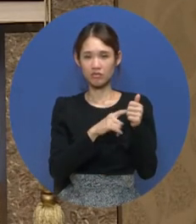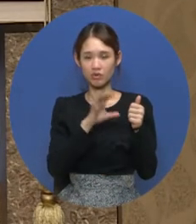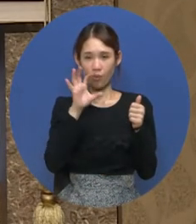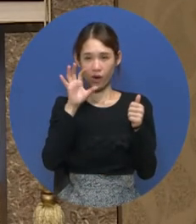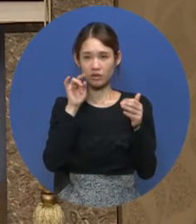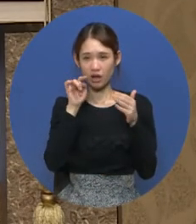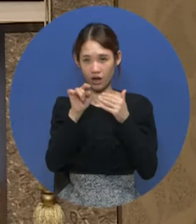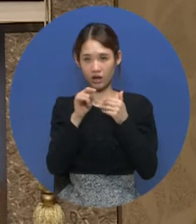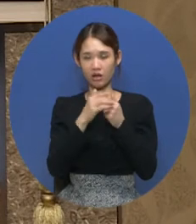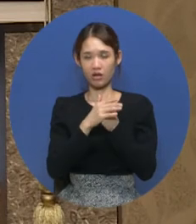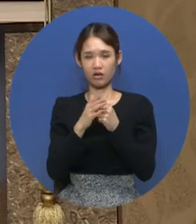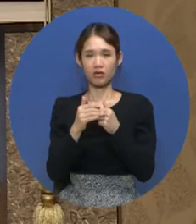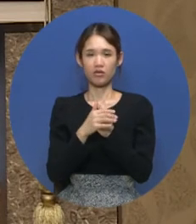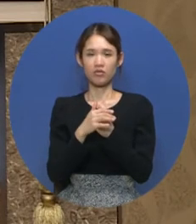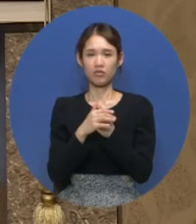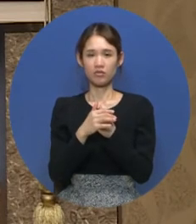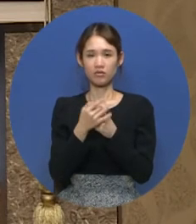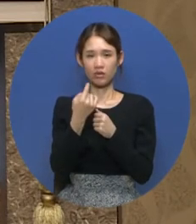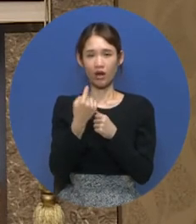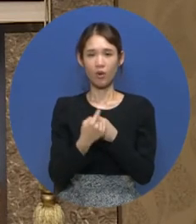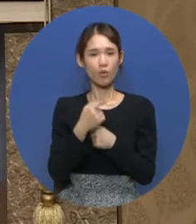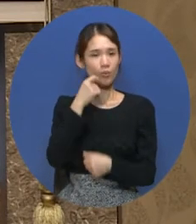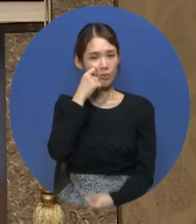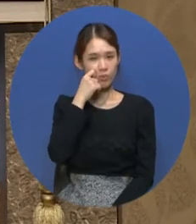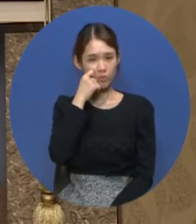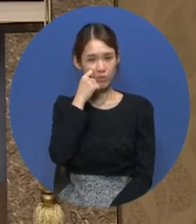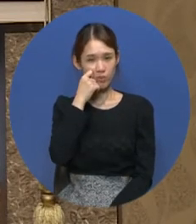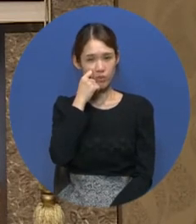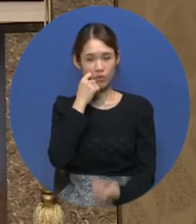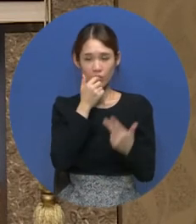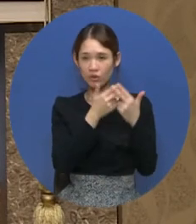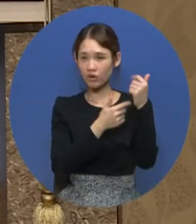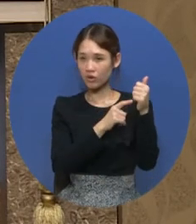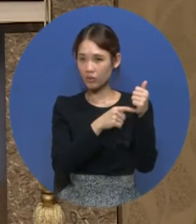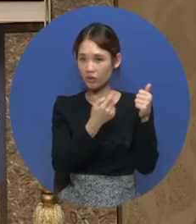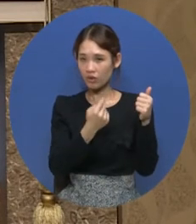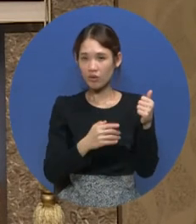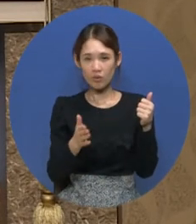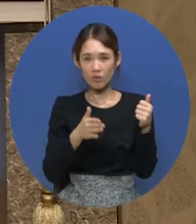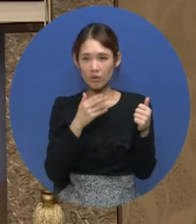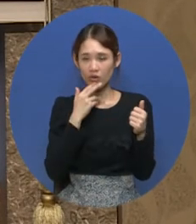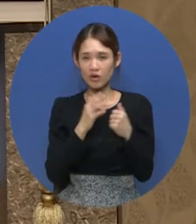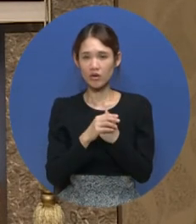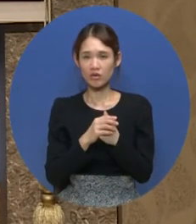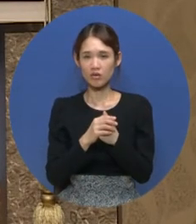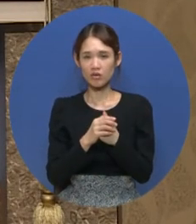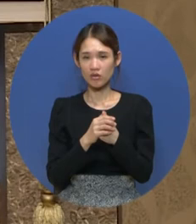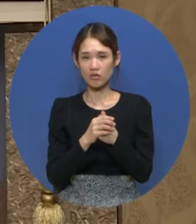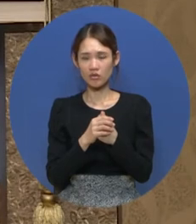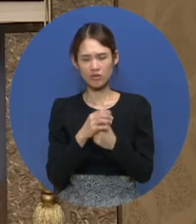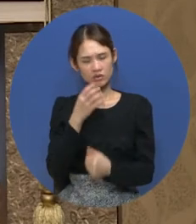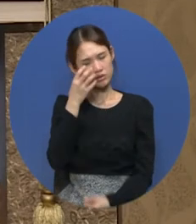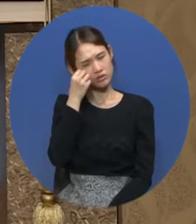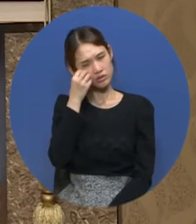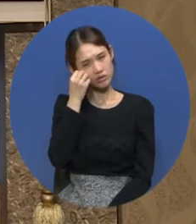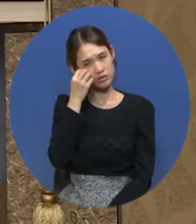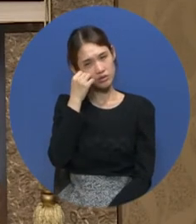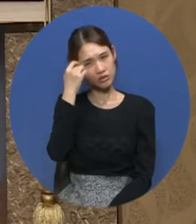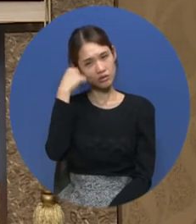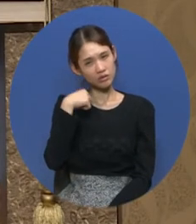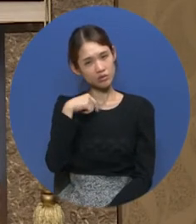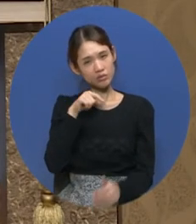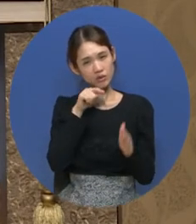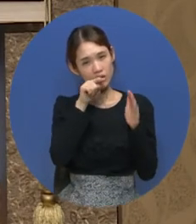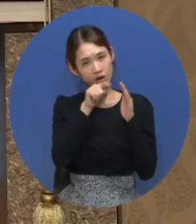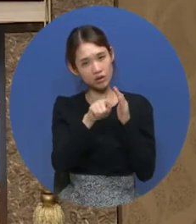화장실에 갔었어요 근데 나 오시지 않는 거예요 회장님께서 예 회장님 이안 나오셔서 그래서 너무 이상해서 들어가 보는데